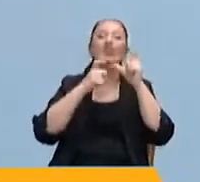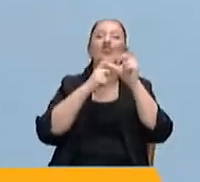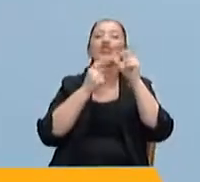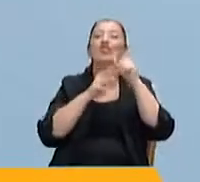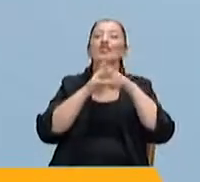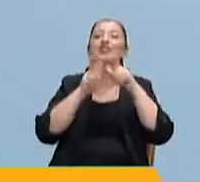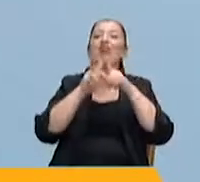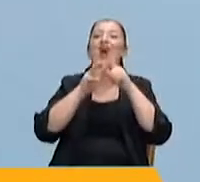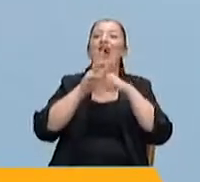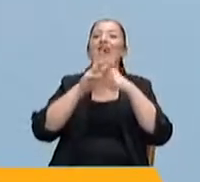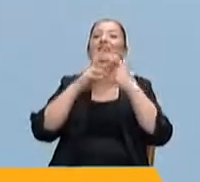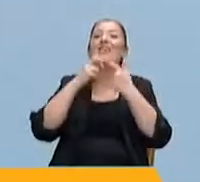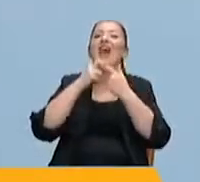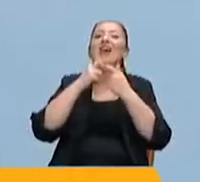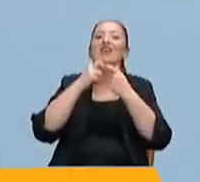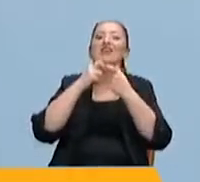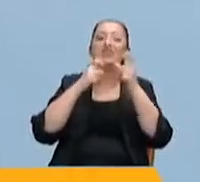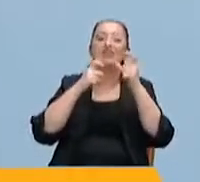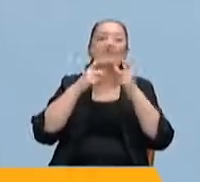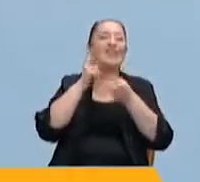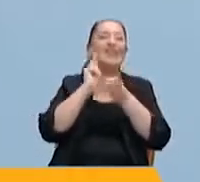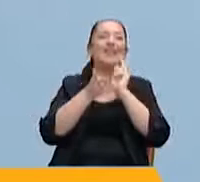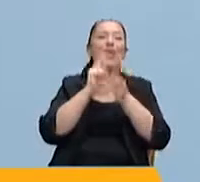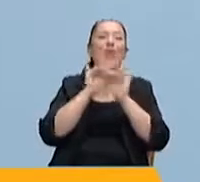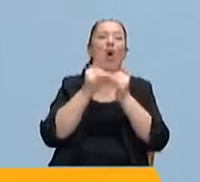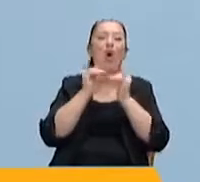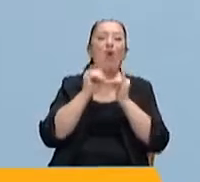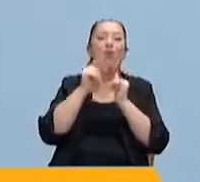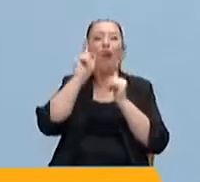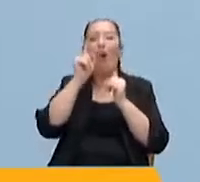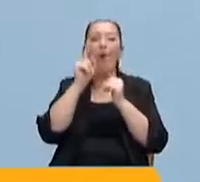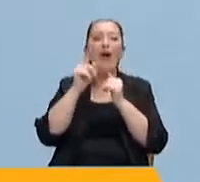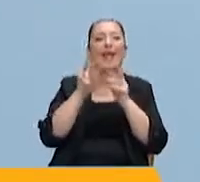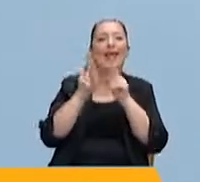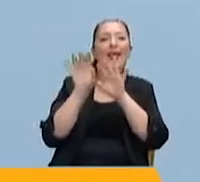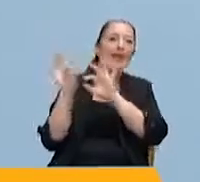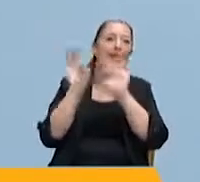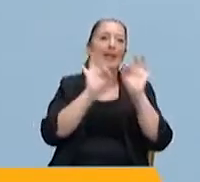ama hele niye yaptım bana bir sor" repliğini hatırlattı.